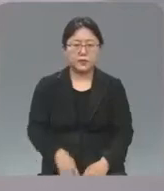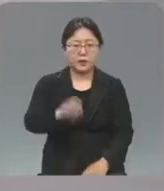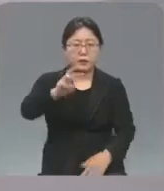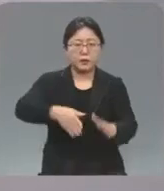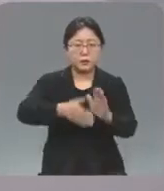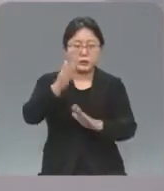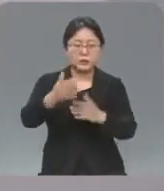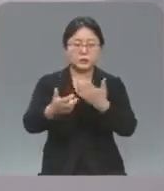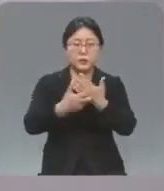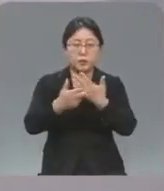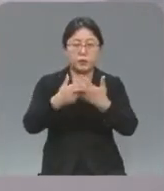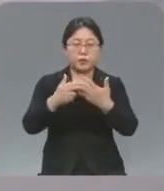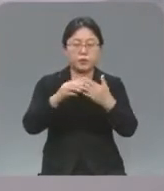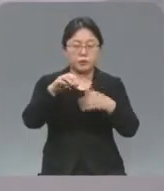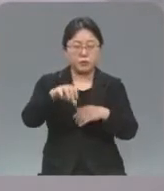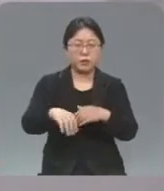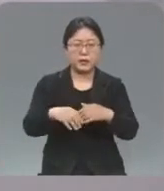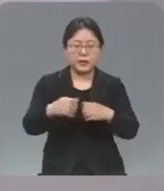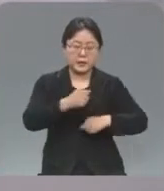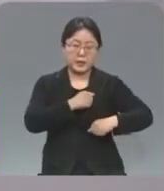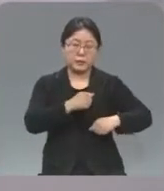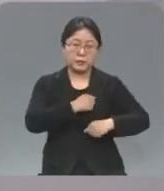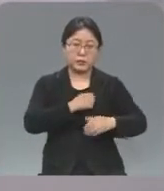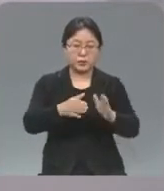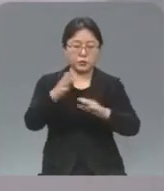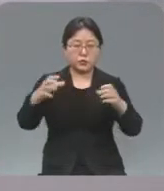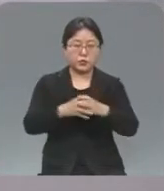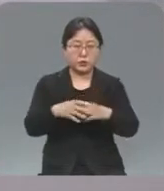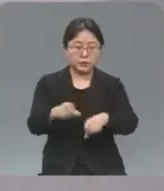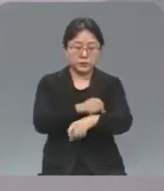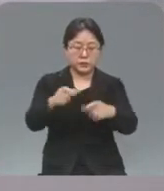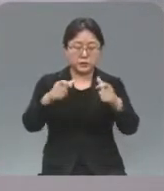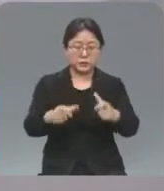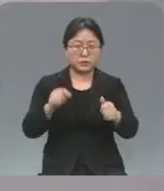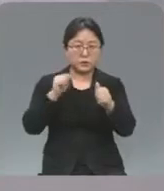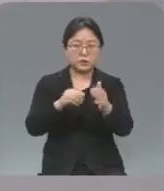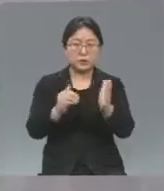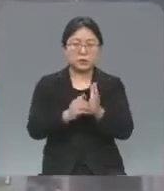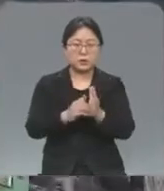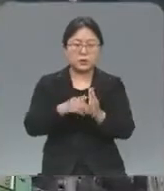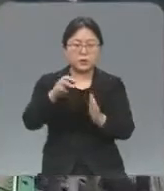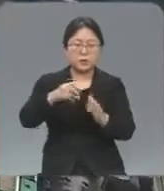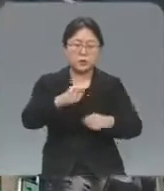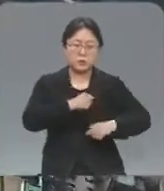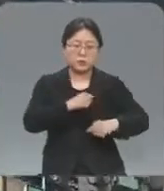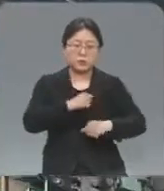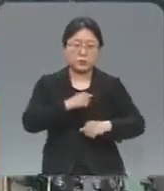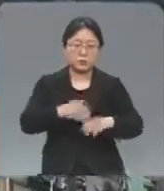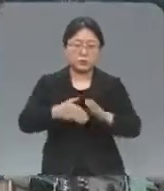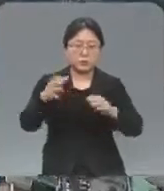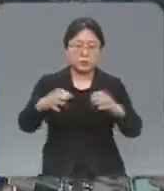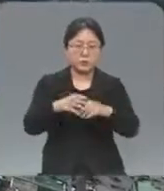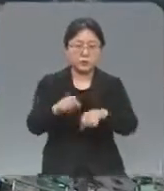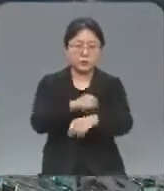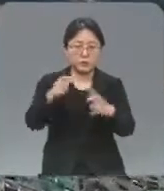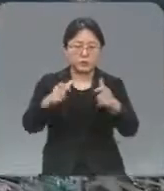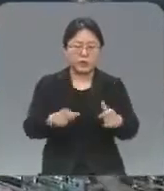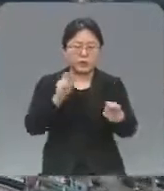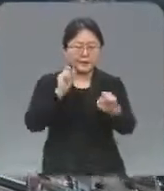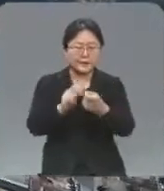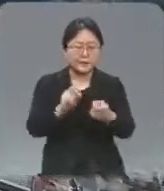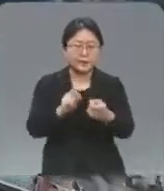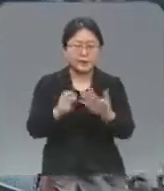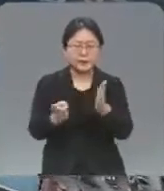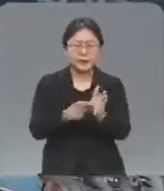광 듯이 의료원의 건립 부지가 상무지구 도 10 융합 특급 로 확정되었습니다 광 드시는 상무지구 도 10 융합 특구 가 접근성과